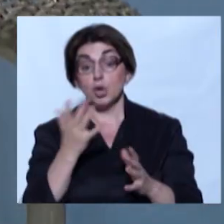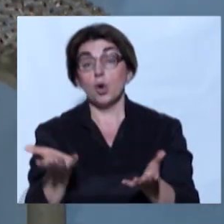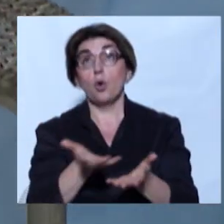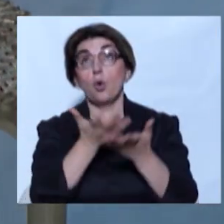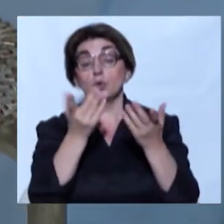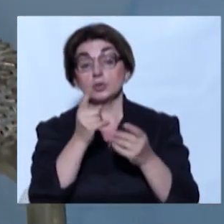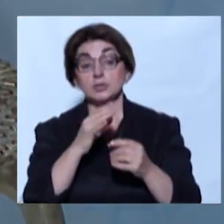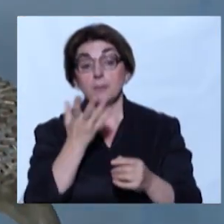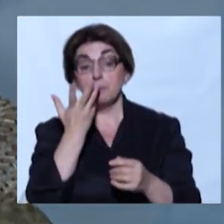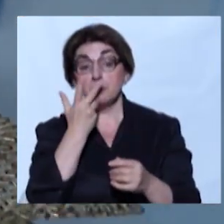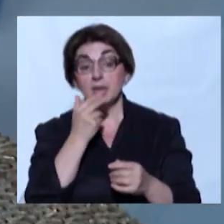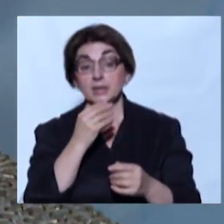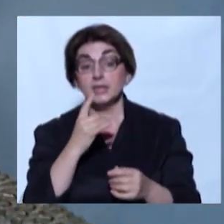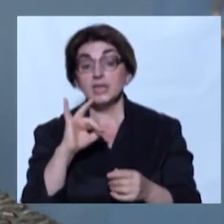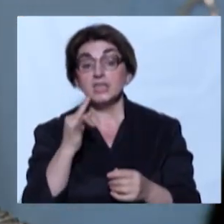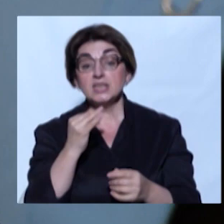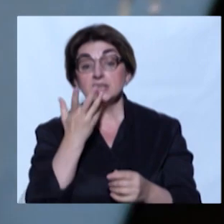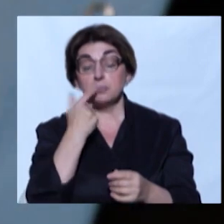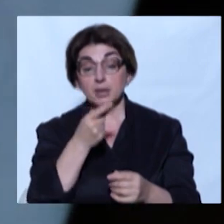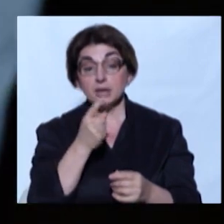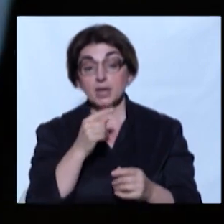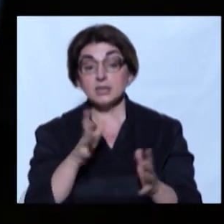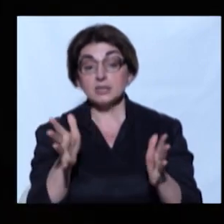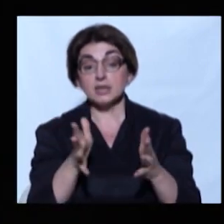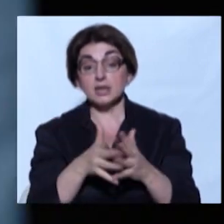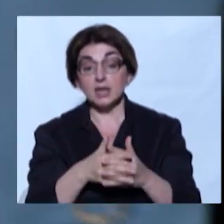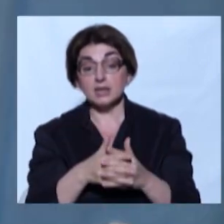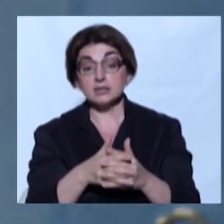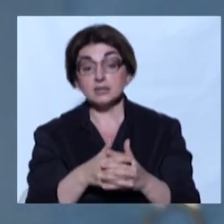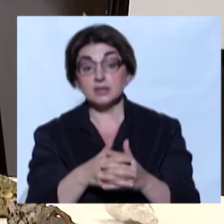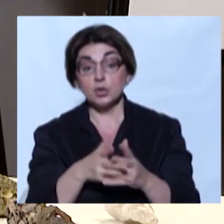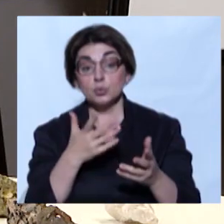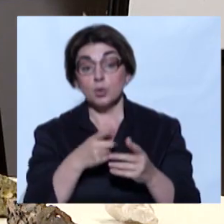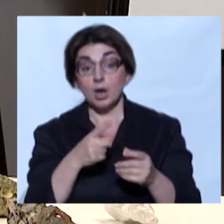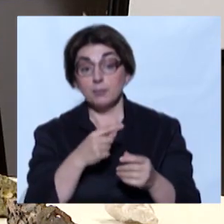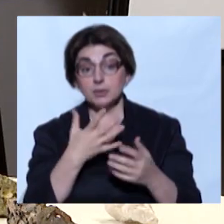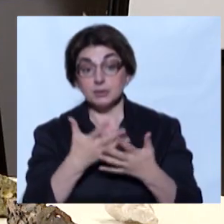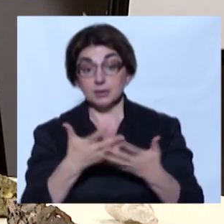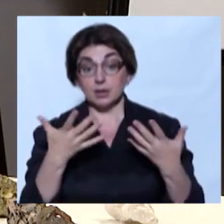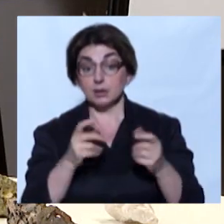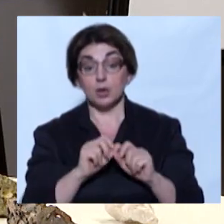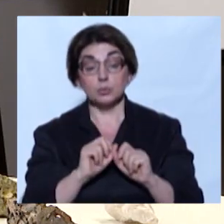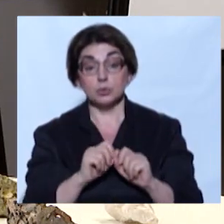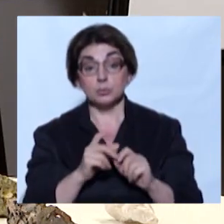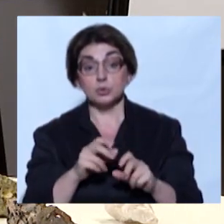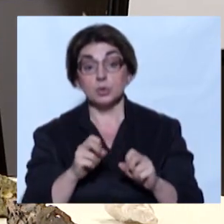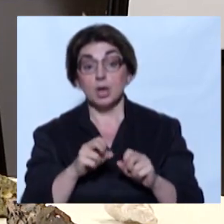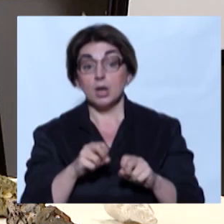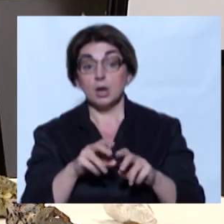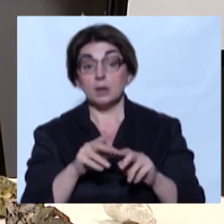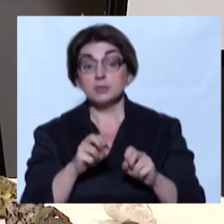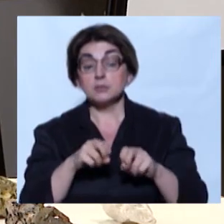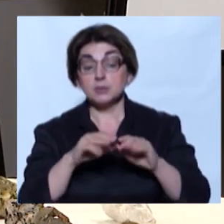არის იისფერი შეფერილობის და ეს რეაქცია თუ ამას ღია ატარებთ, უმჯობესია რომ ჩავატაროთ